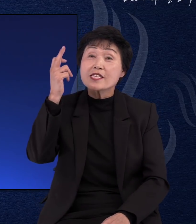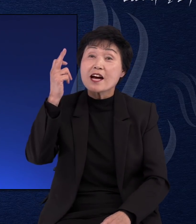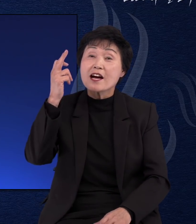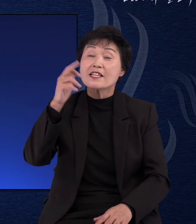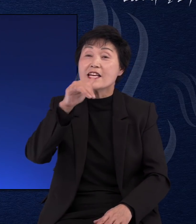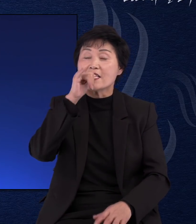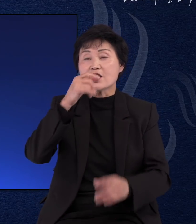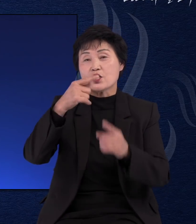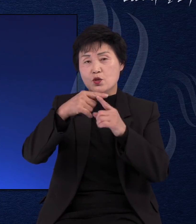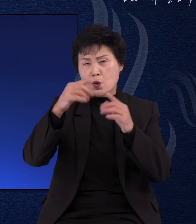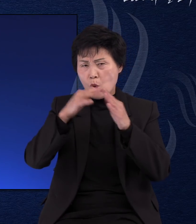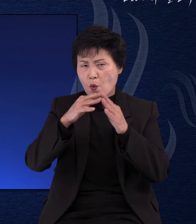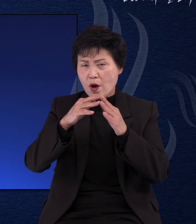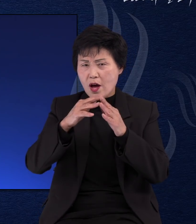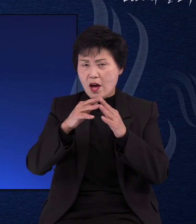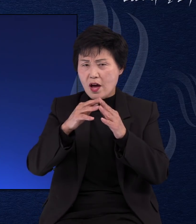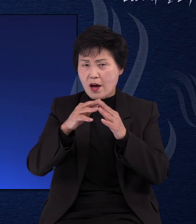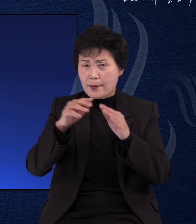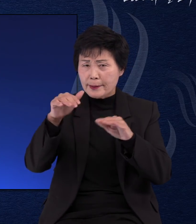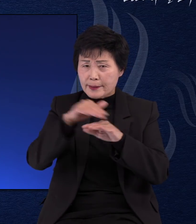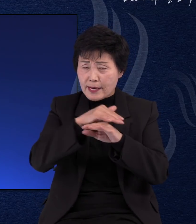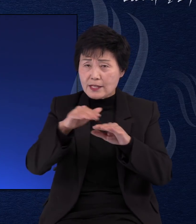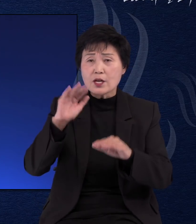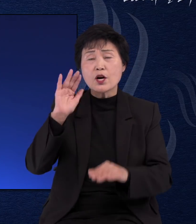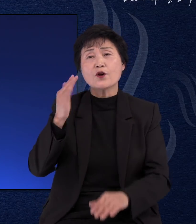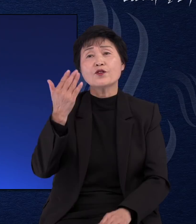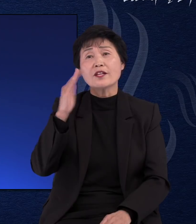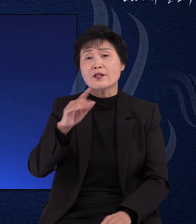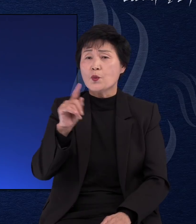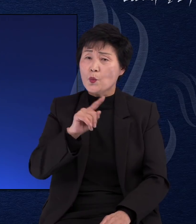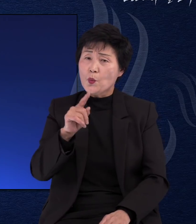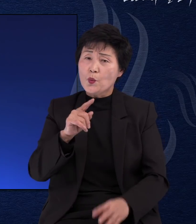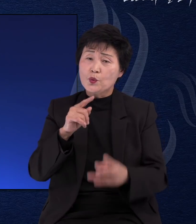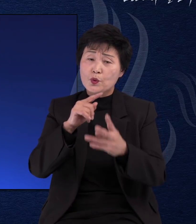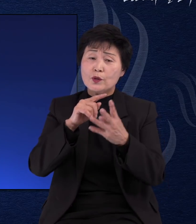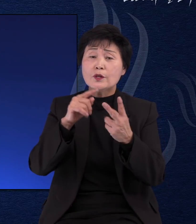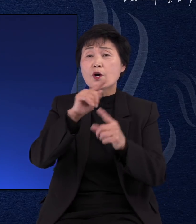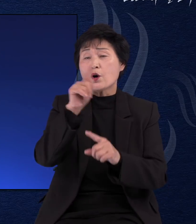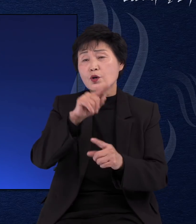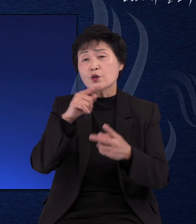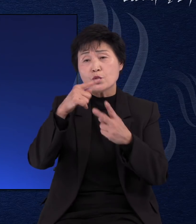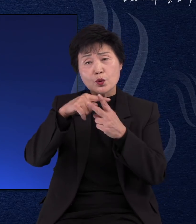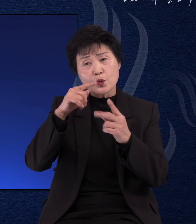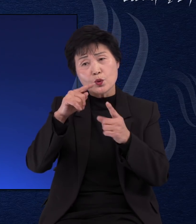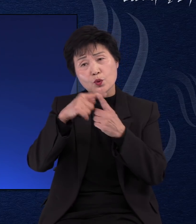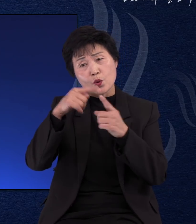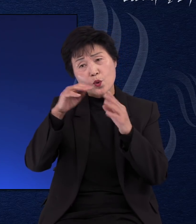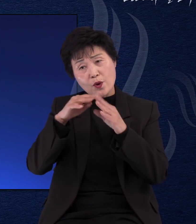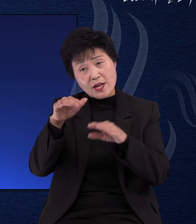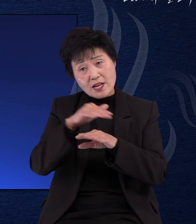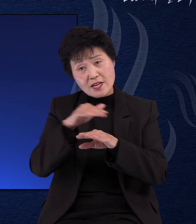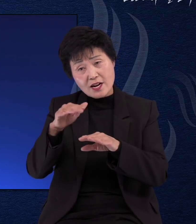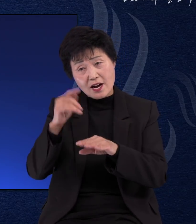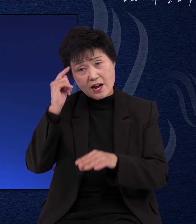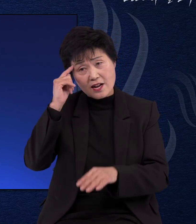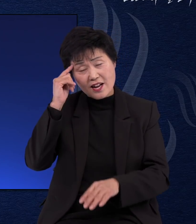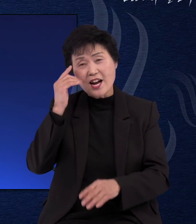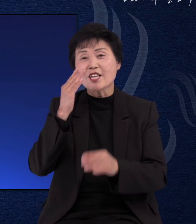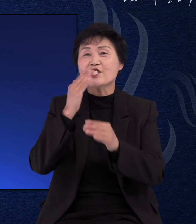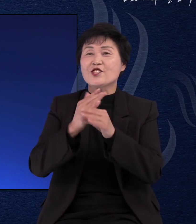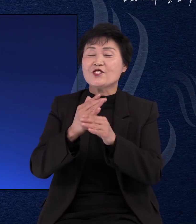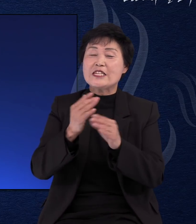저의 가장 친한 친구가 울산 침례교회를 다녔습니다. 울산 침례교회에 등록을 하고 이제 그 교회를 다니기 시작을